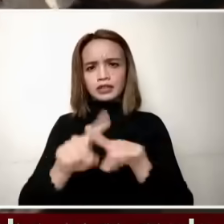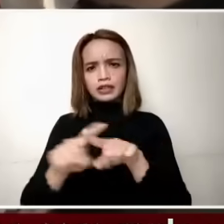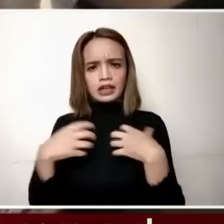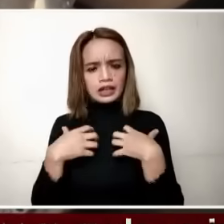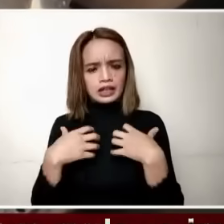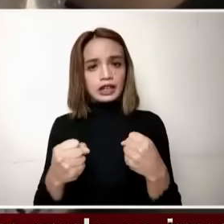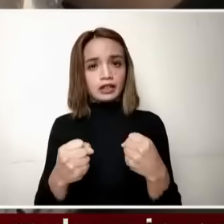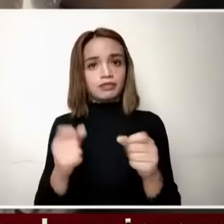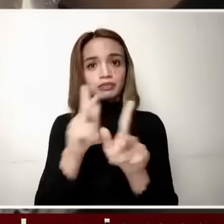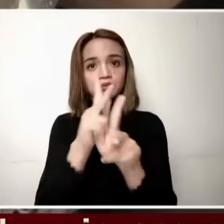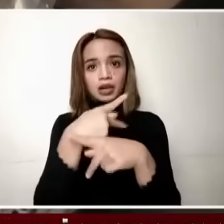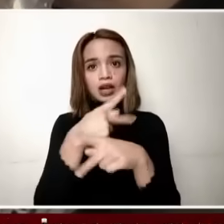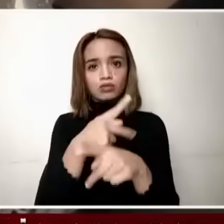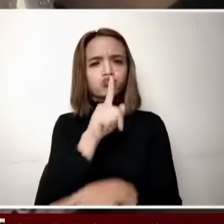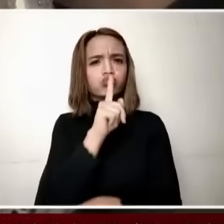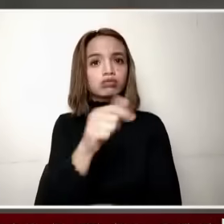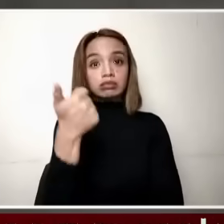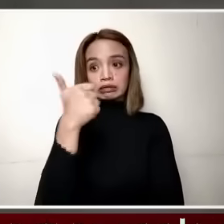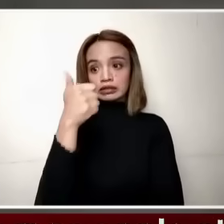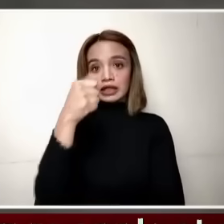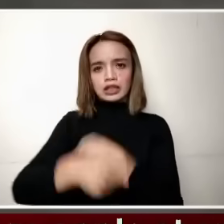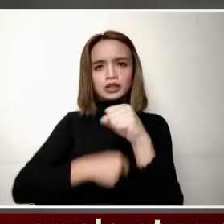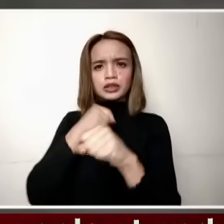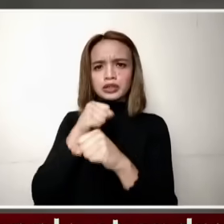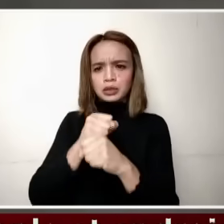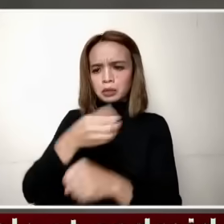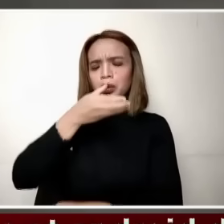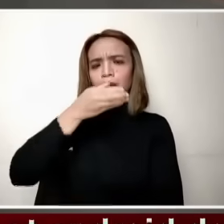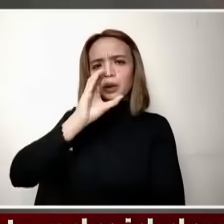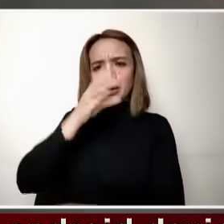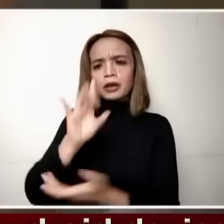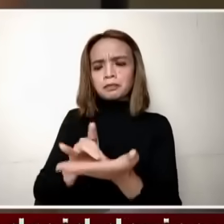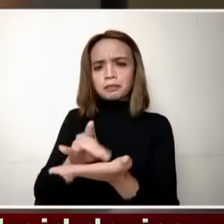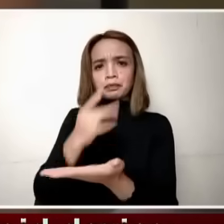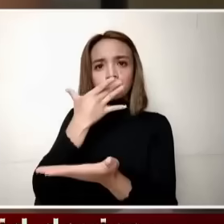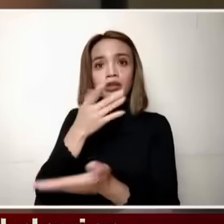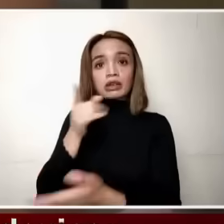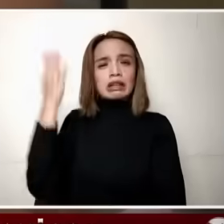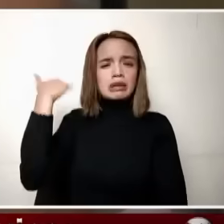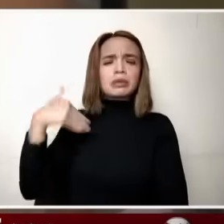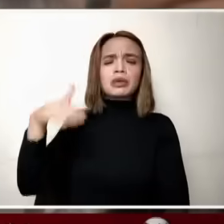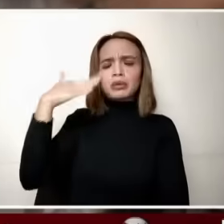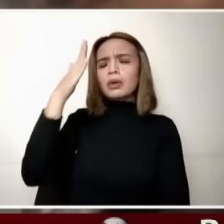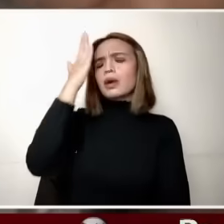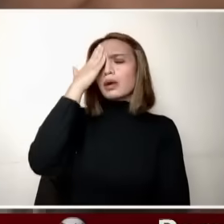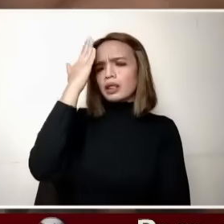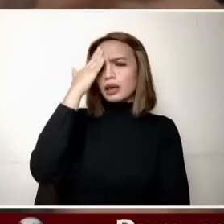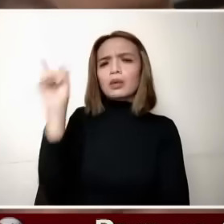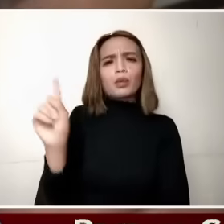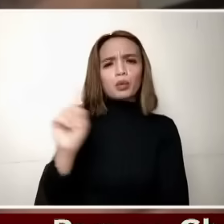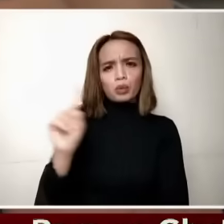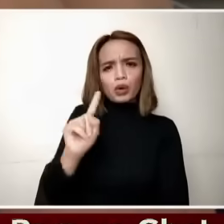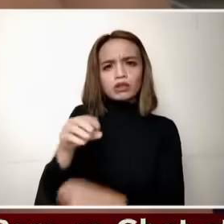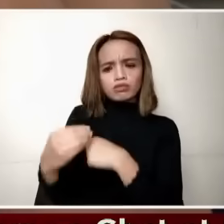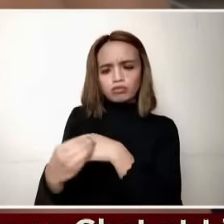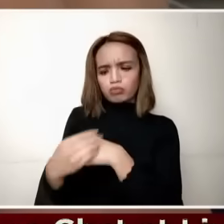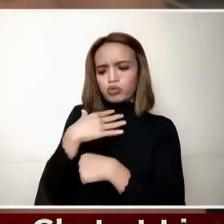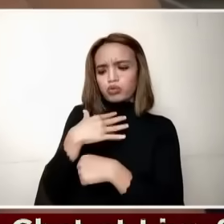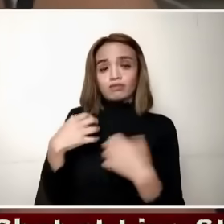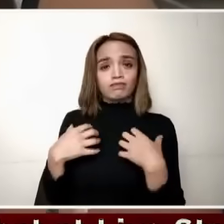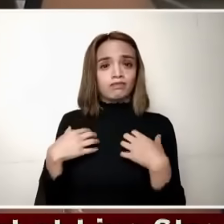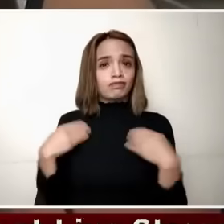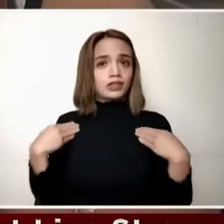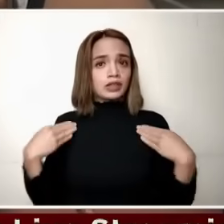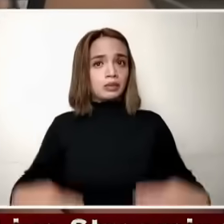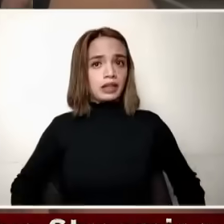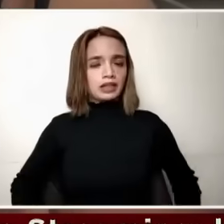Mahigit isang dekada na rin siyang umiinom nito. Kaya noon pa man, alam niya na umano kung ano ang epekto nito sa katawan. Wala po